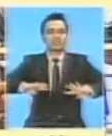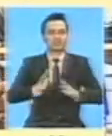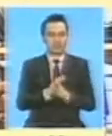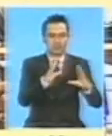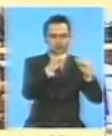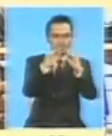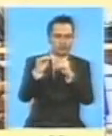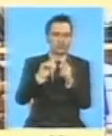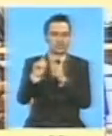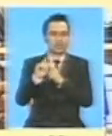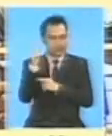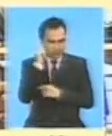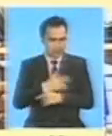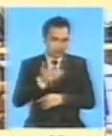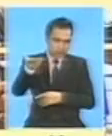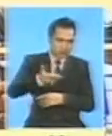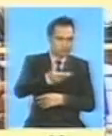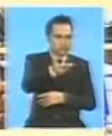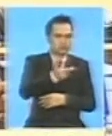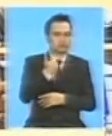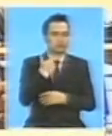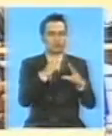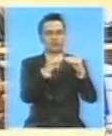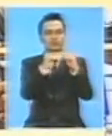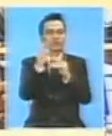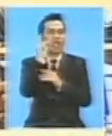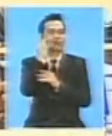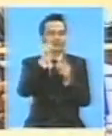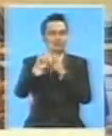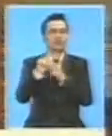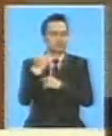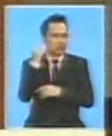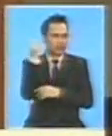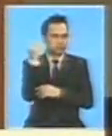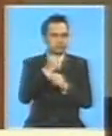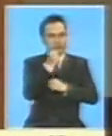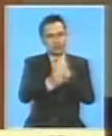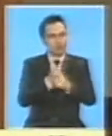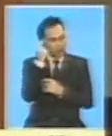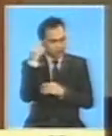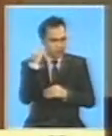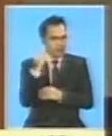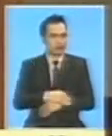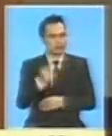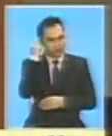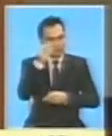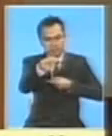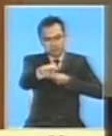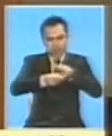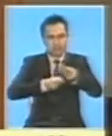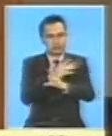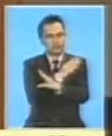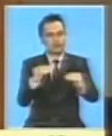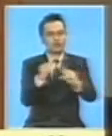ชุมร่วมนะครับมีการจัดประชุมทางด้านงานข่าวต่างๆเป็นประจำทุกปีแลกกันไปแลกกันมานะครับมีการประชุมในระดับสูงในระ